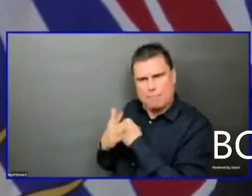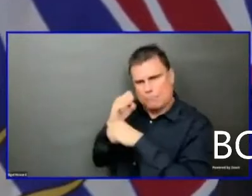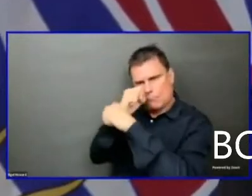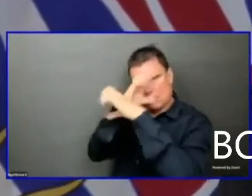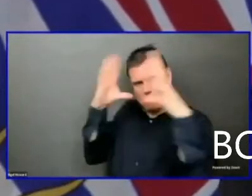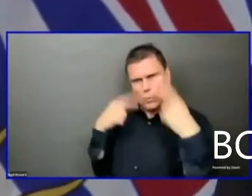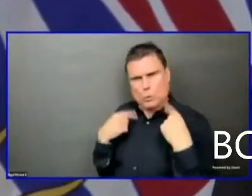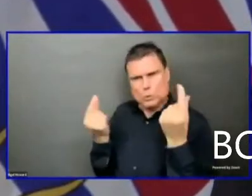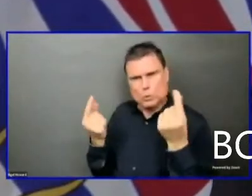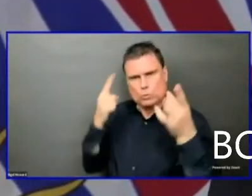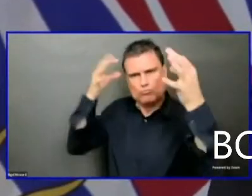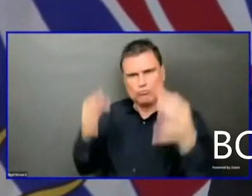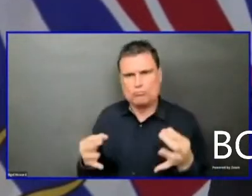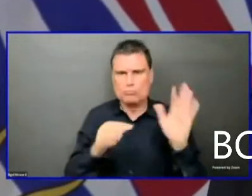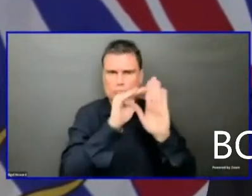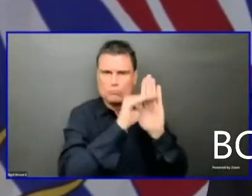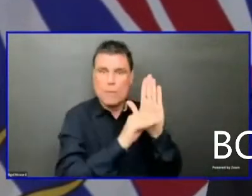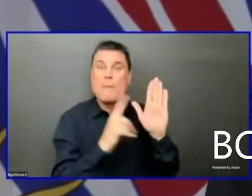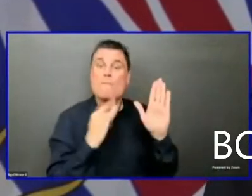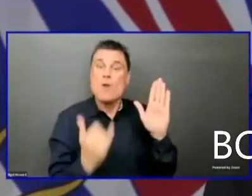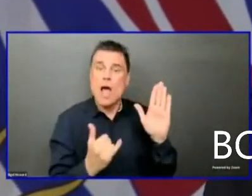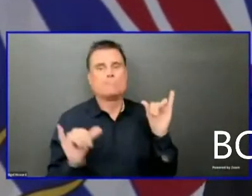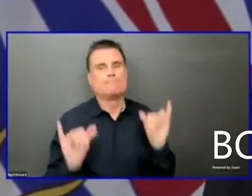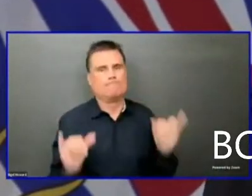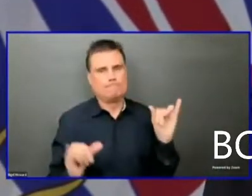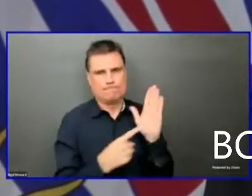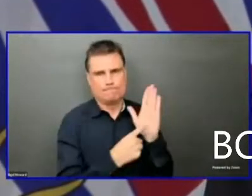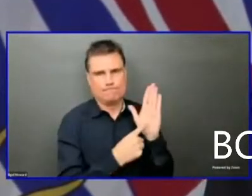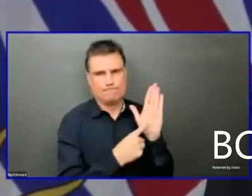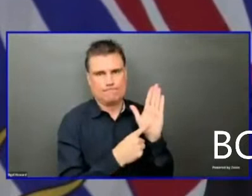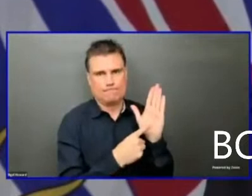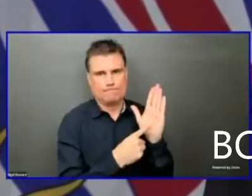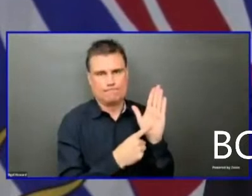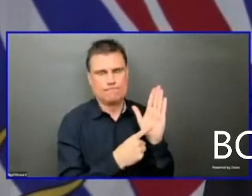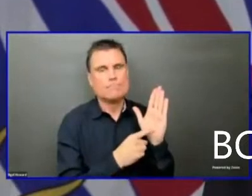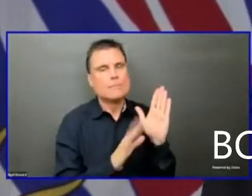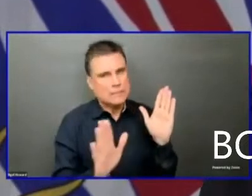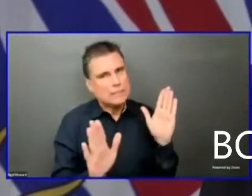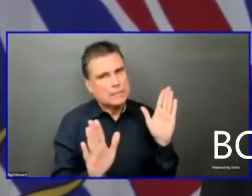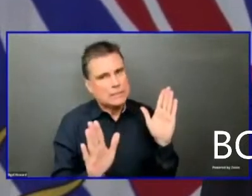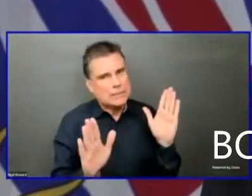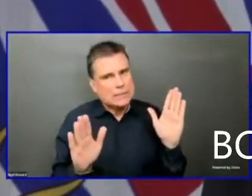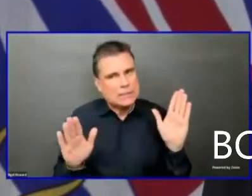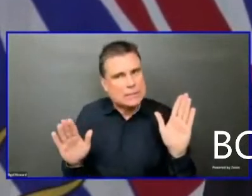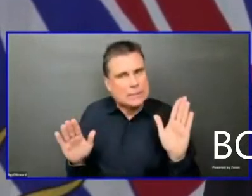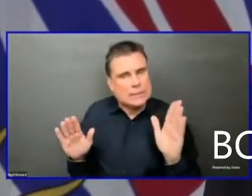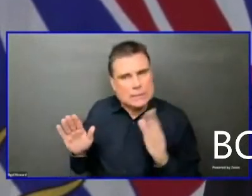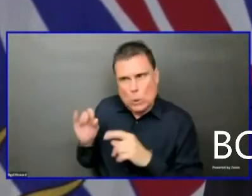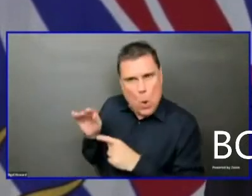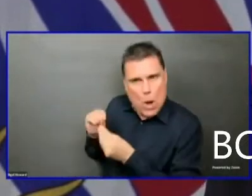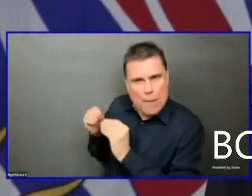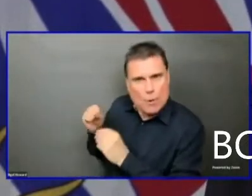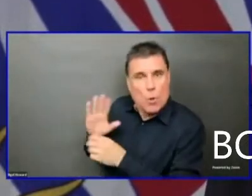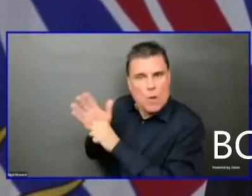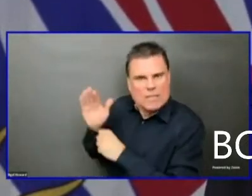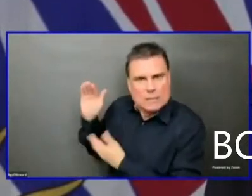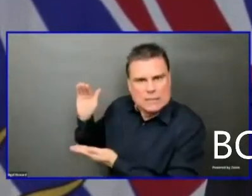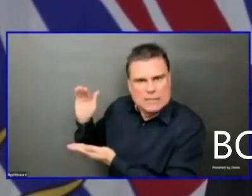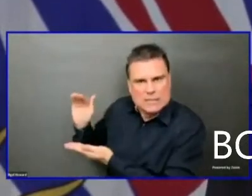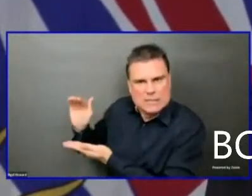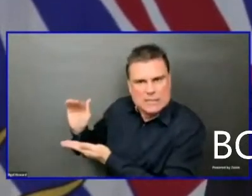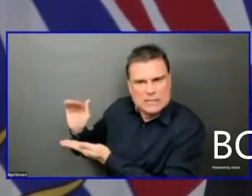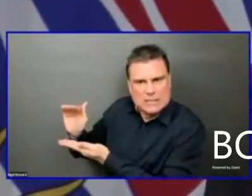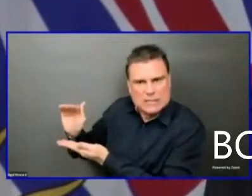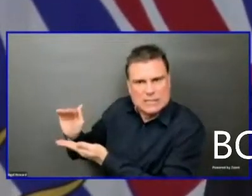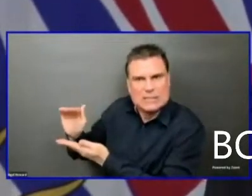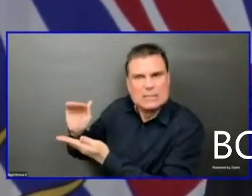的， We need to 我 buy 们还是 time 要 to 争取时间 understand how these variants of concern or whether 主要 these 是变 variants 异 of 体 concern 就是 are